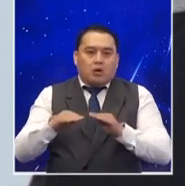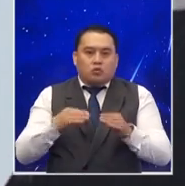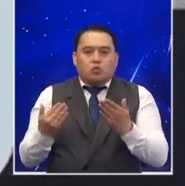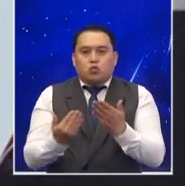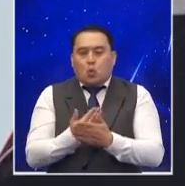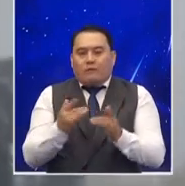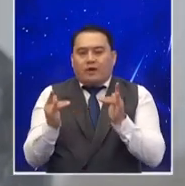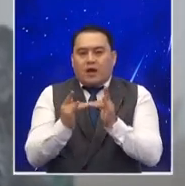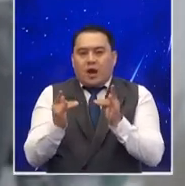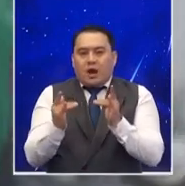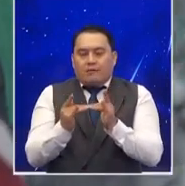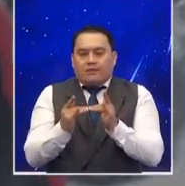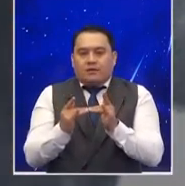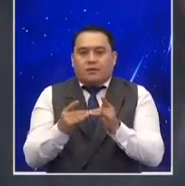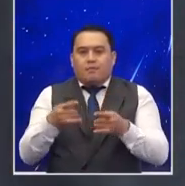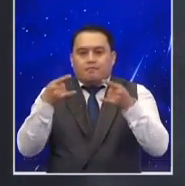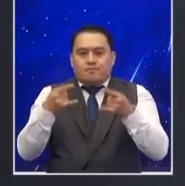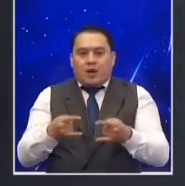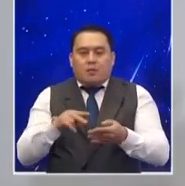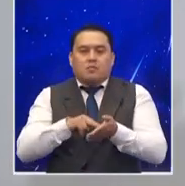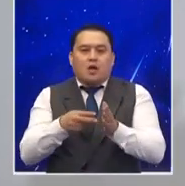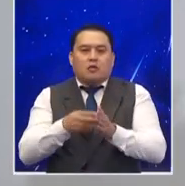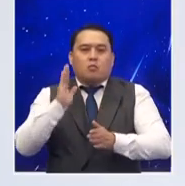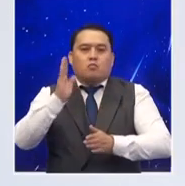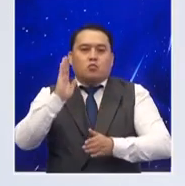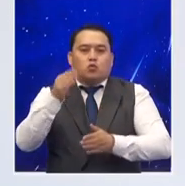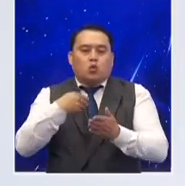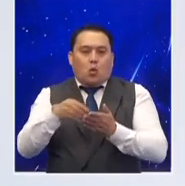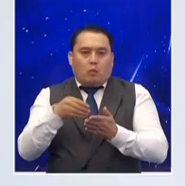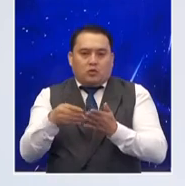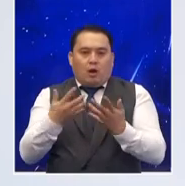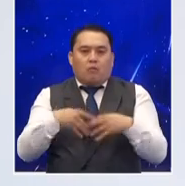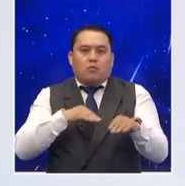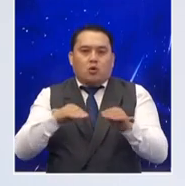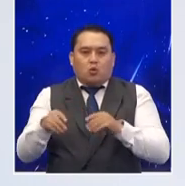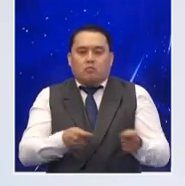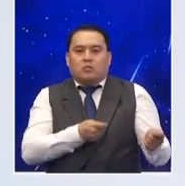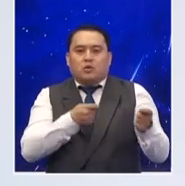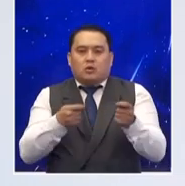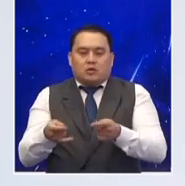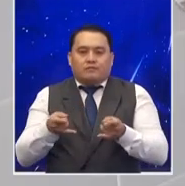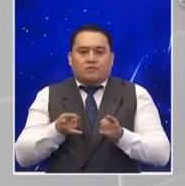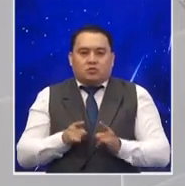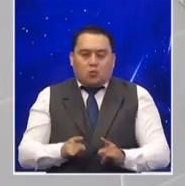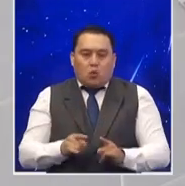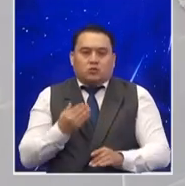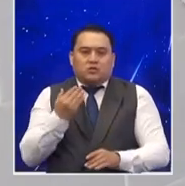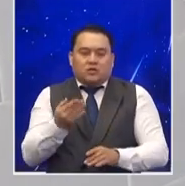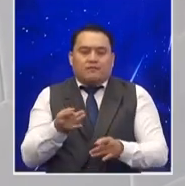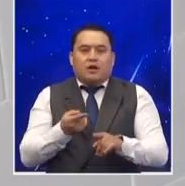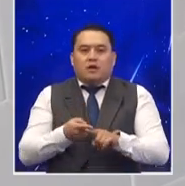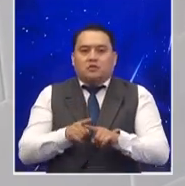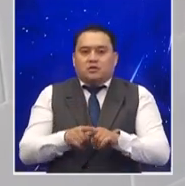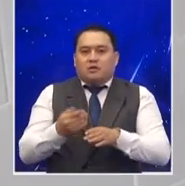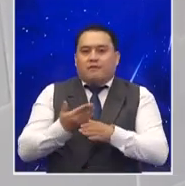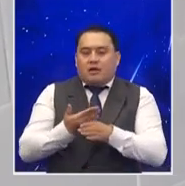современные кровати и прикроватные мониторы. В планах на будущий год – приобретение медоборудования, предназначенного для родовспоможения. Ведь главным в своем